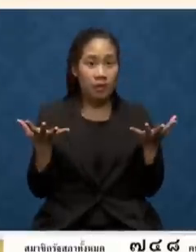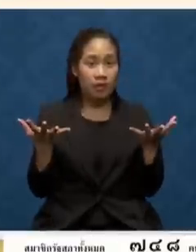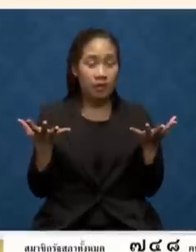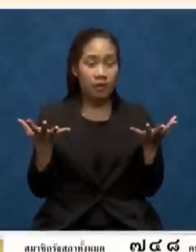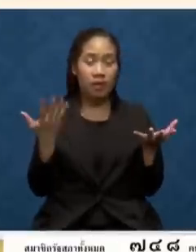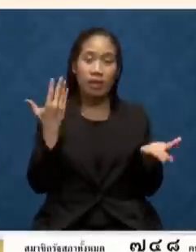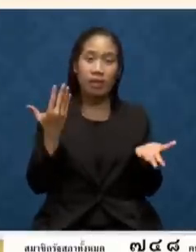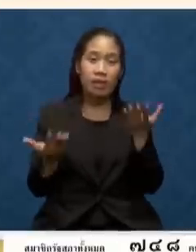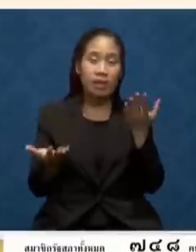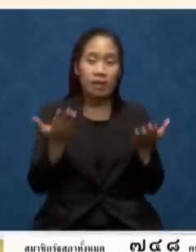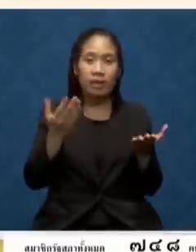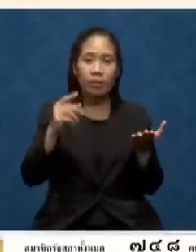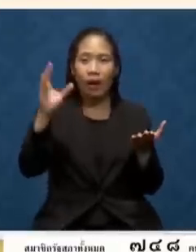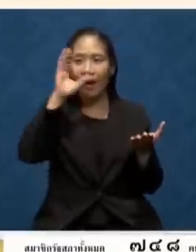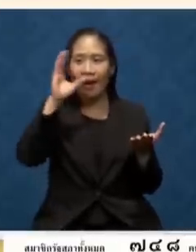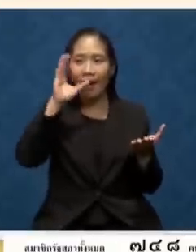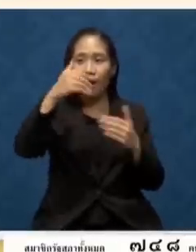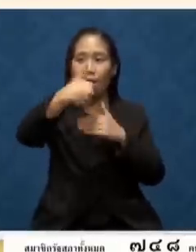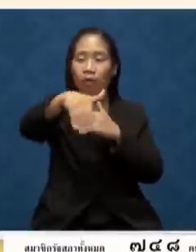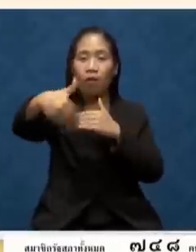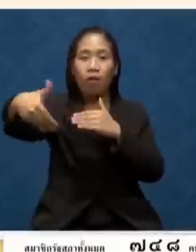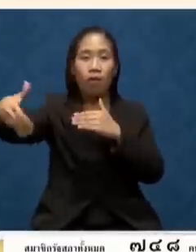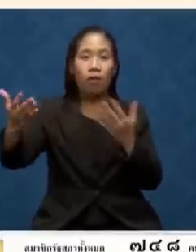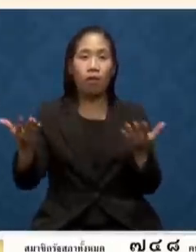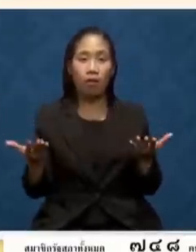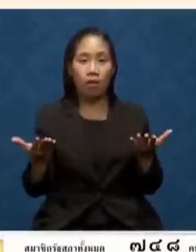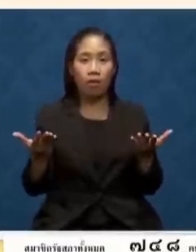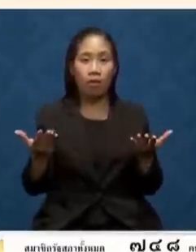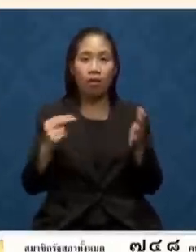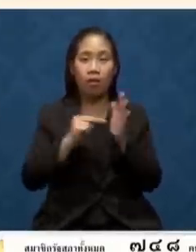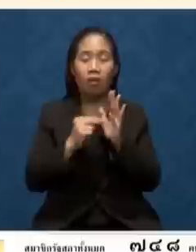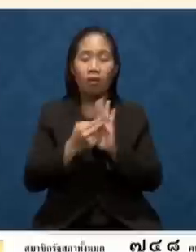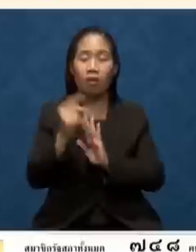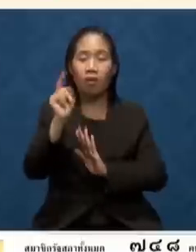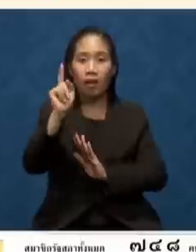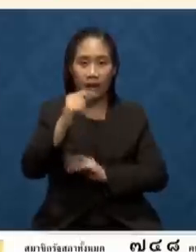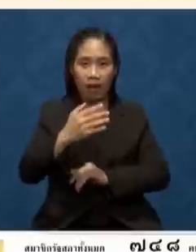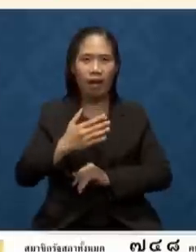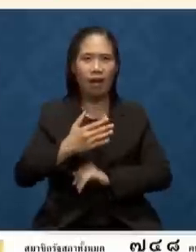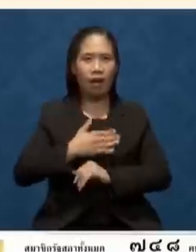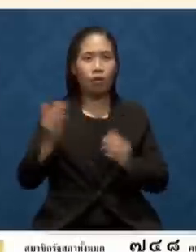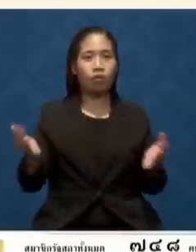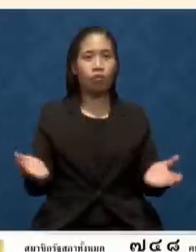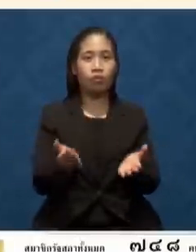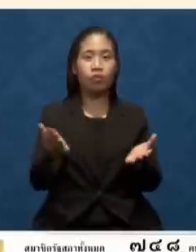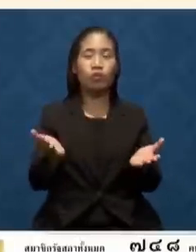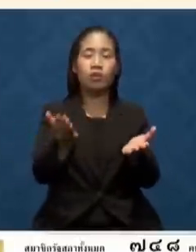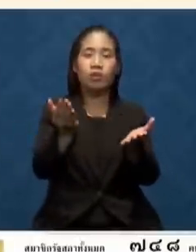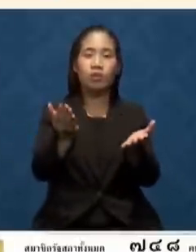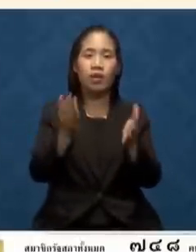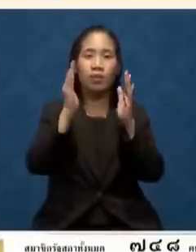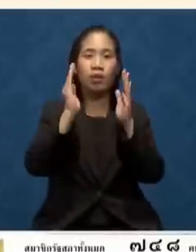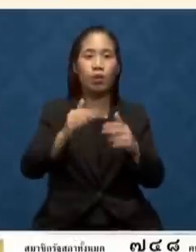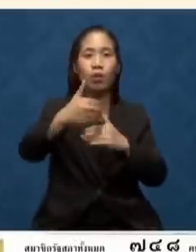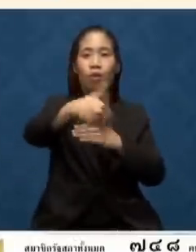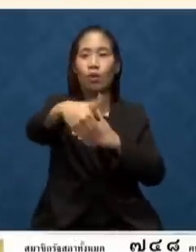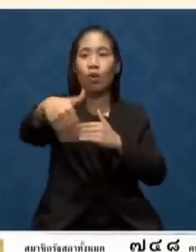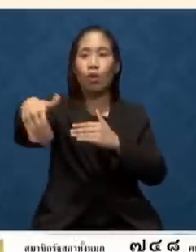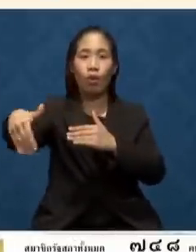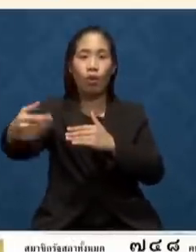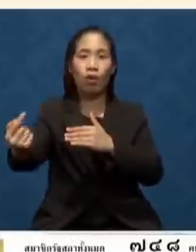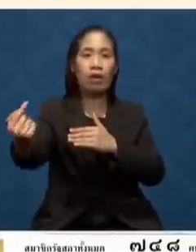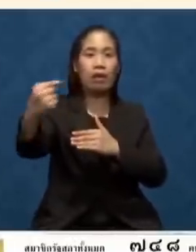นี้หรือไม่ก็ต้องไปหาคนนอกไปหาคนนอกก็หมายความว่าเรากำลังส่งเสริมให้มีคนนอกมาเป็นนายก